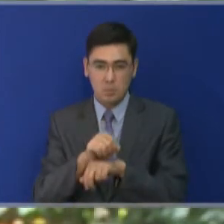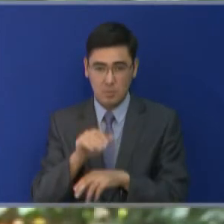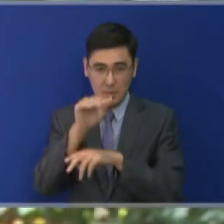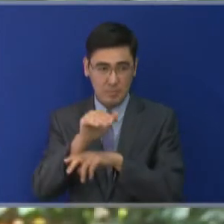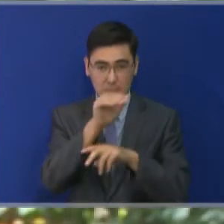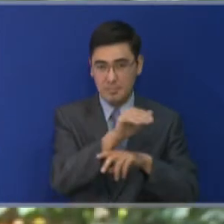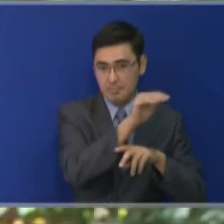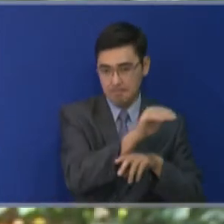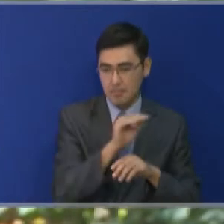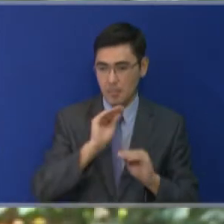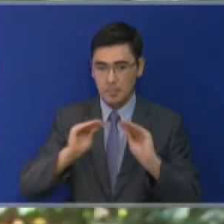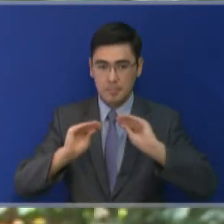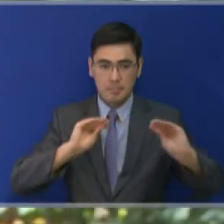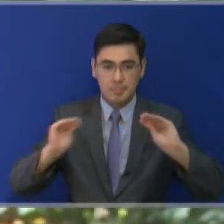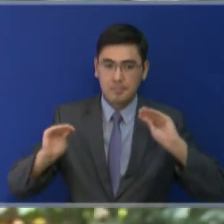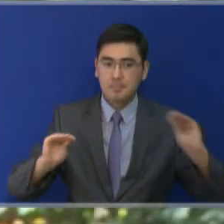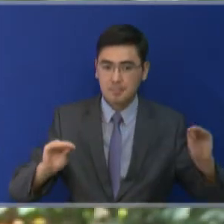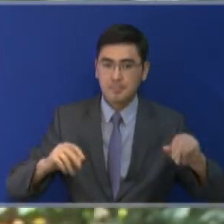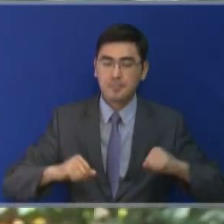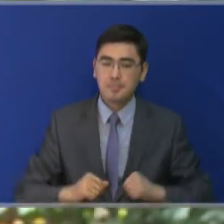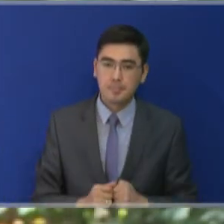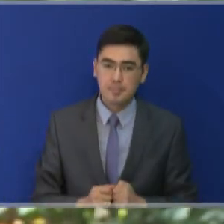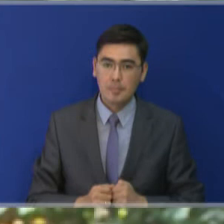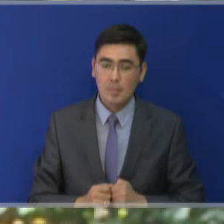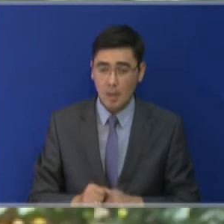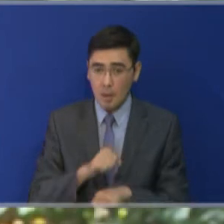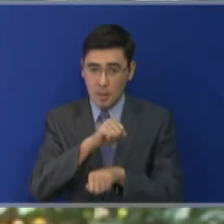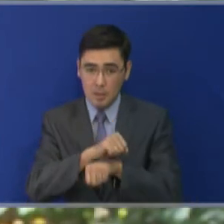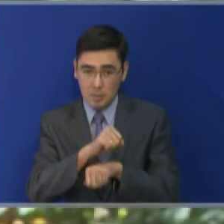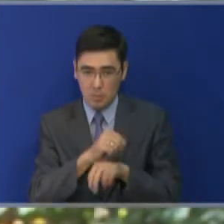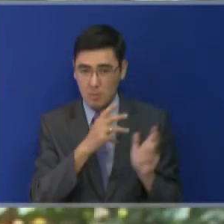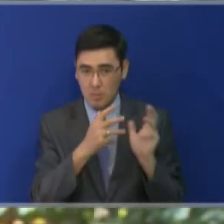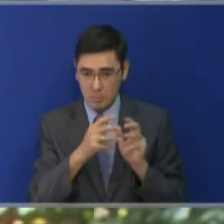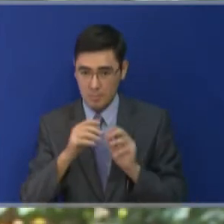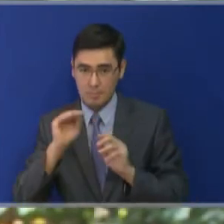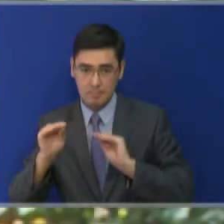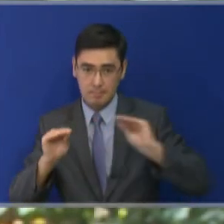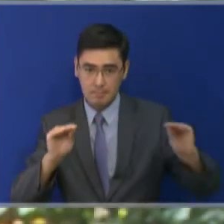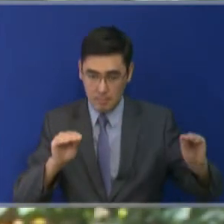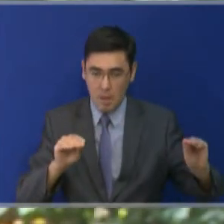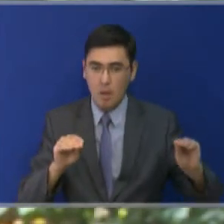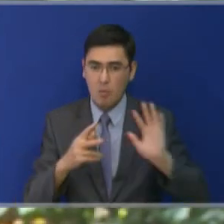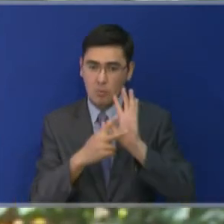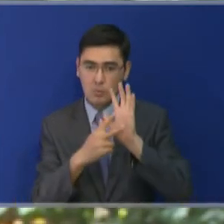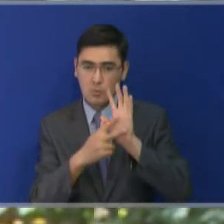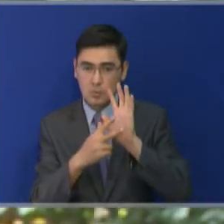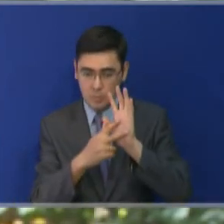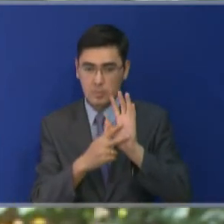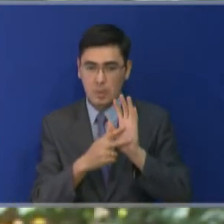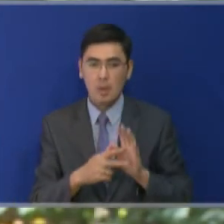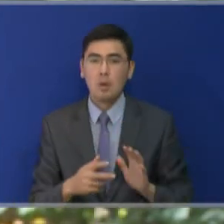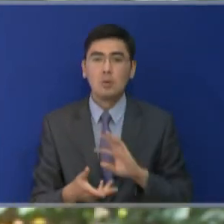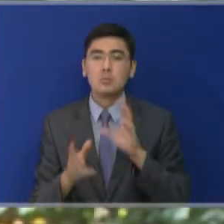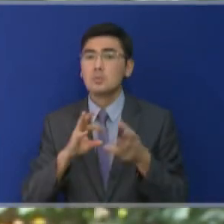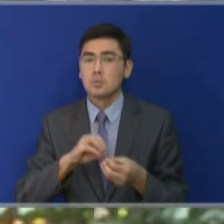тематикалық аялдамалар орнатылған. Осы аялдамалар осы көше бойында 8 аялдама орнатылып жоспарланған.